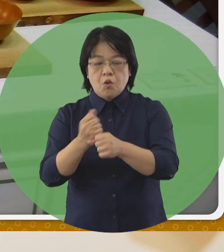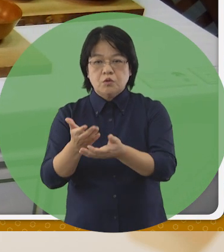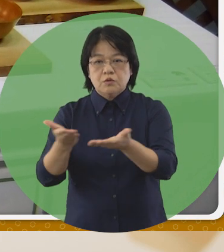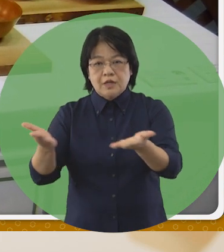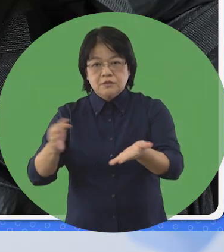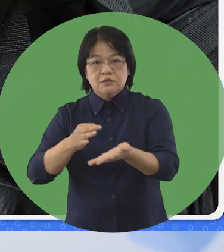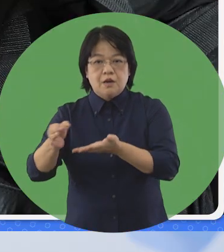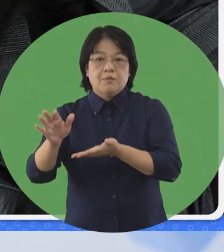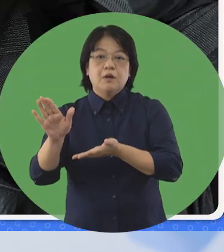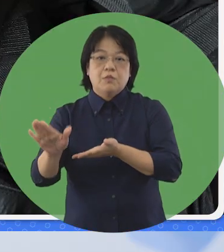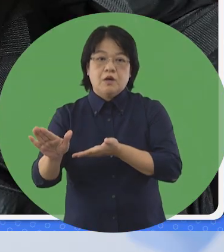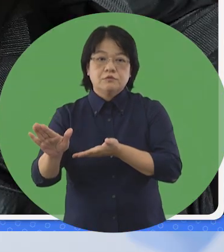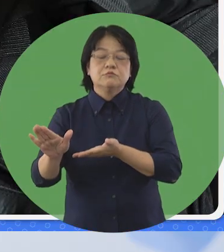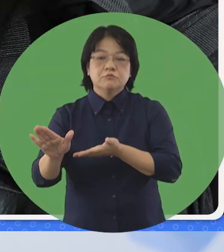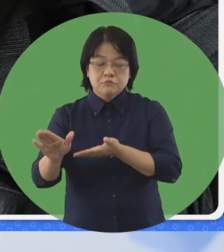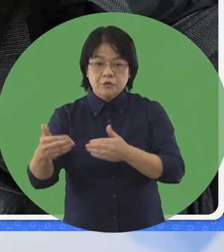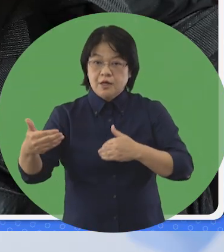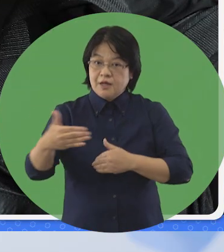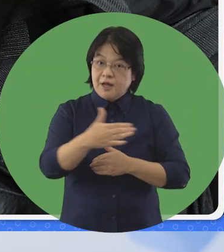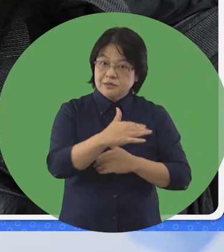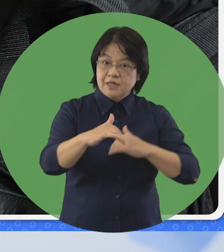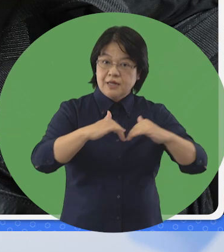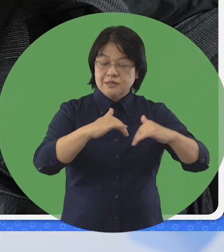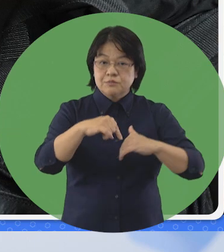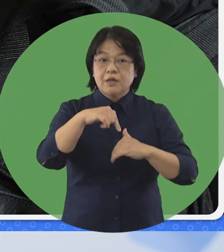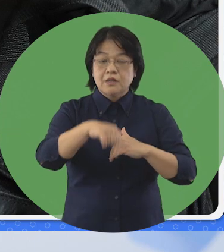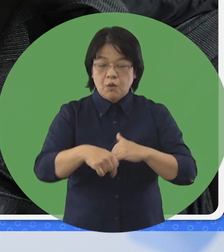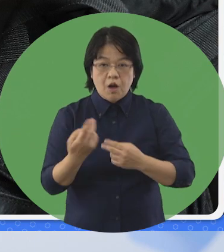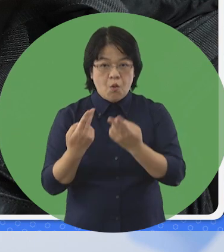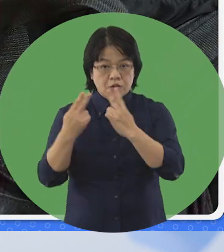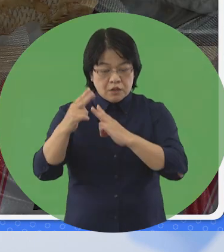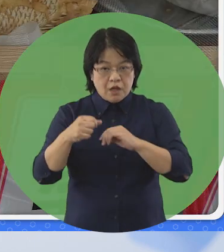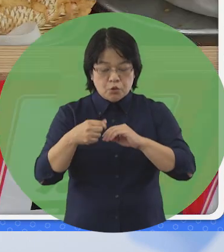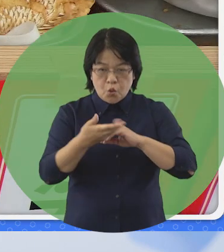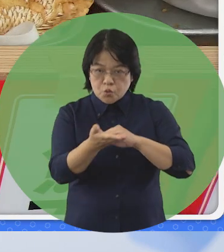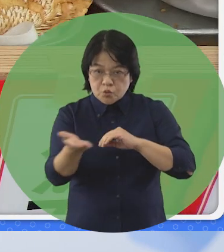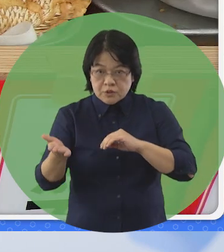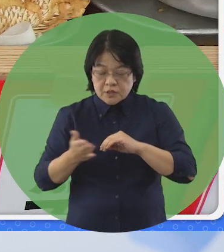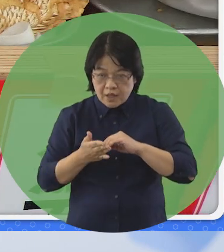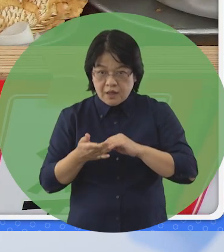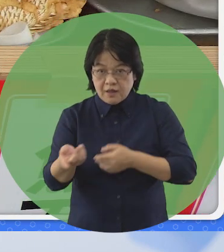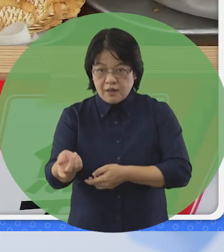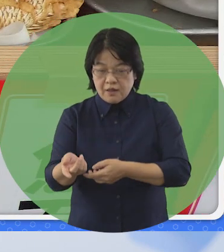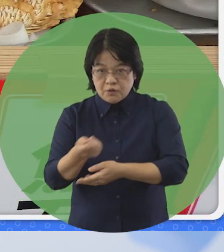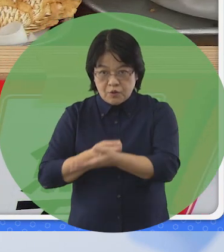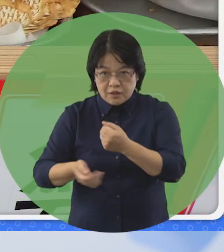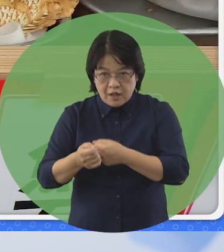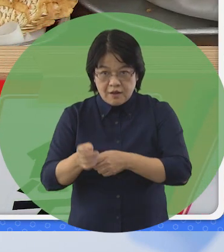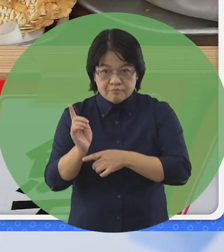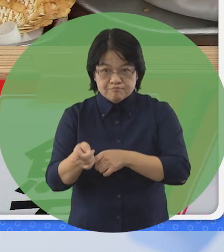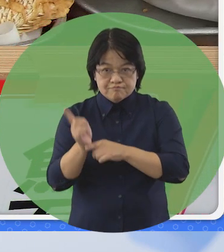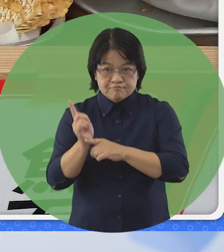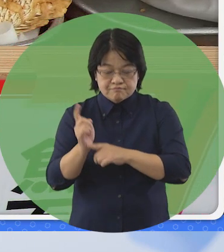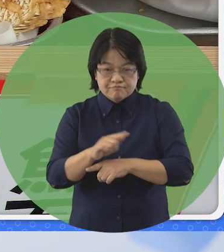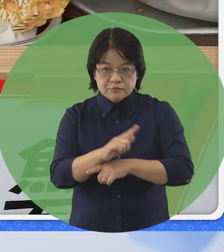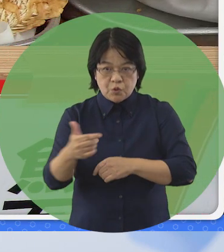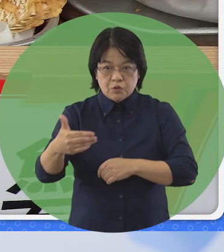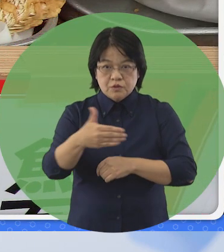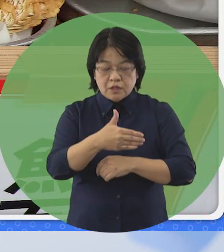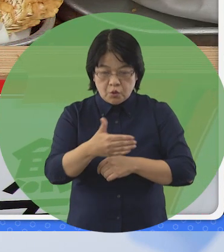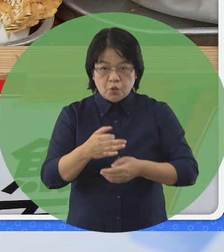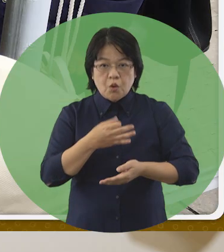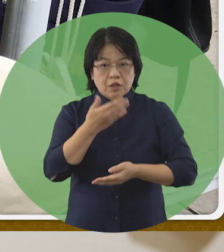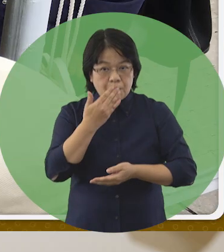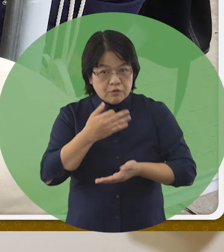。海鮮市場では沖縄近海で採れた水産物の加工品の試食販売が行われ